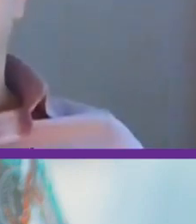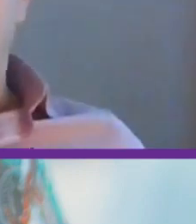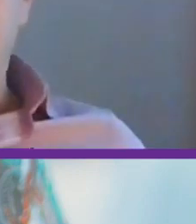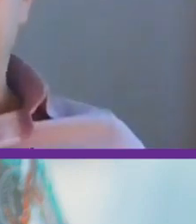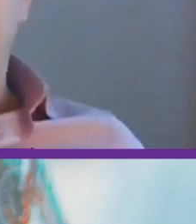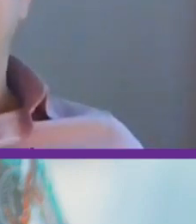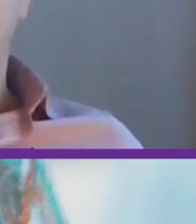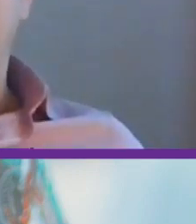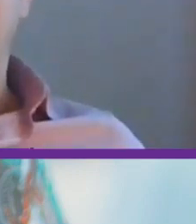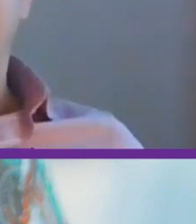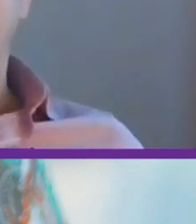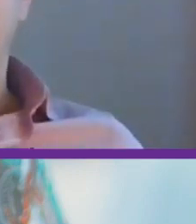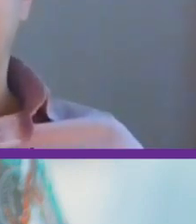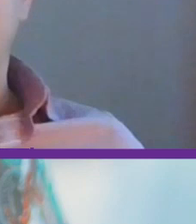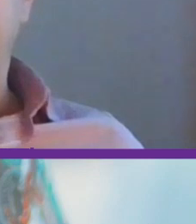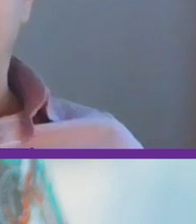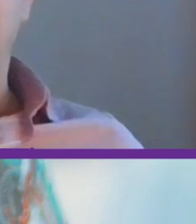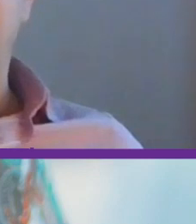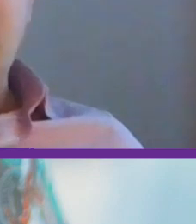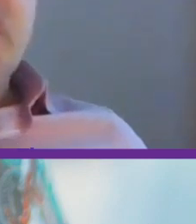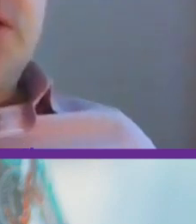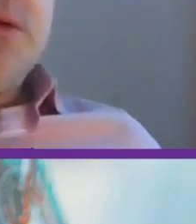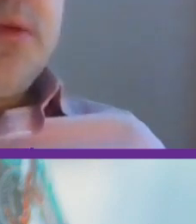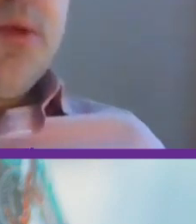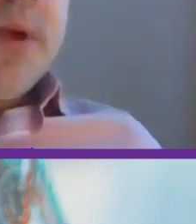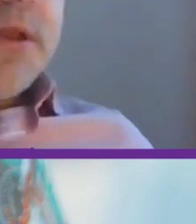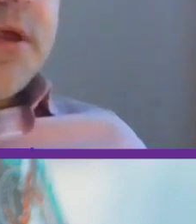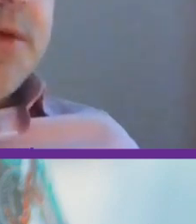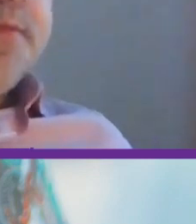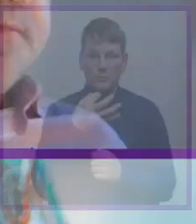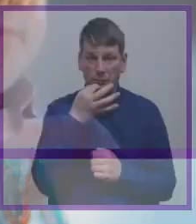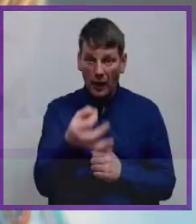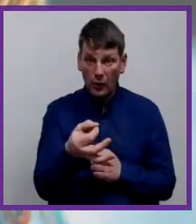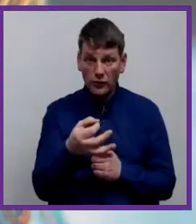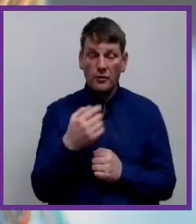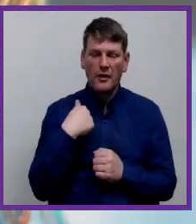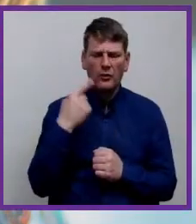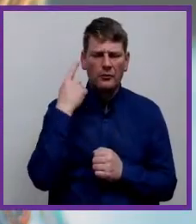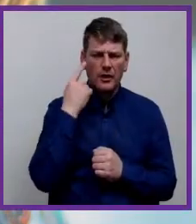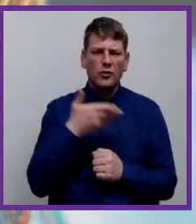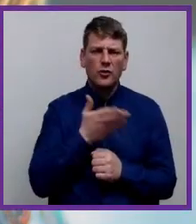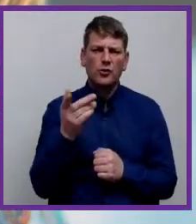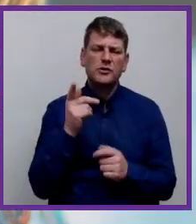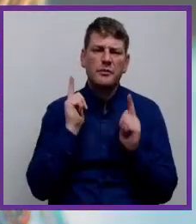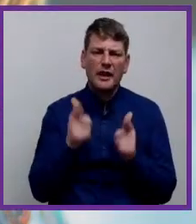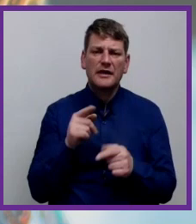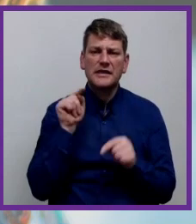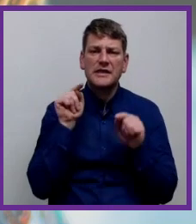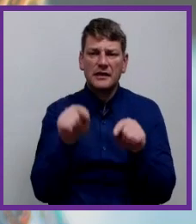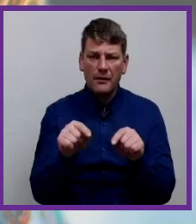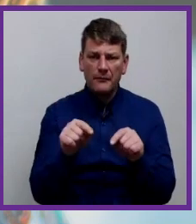visiem viedokļiem, ko jūs esat pauduši, un manuprāt, ka es domāju, ka jūs piekritīsiet tam, ka